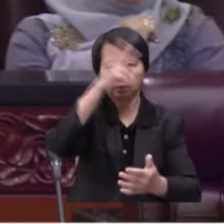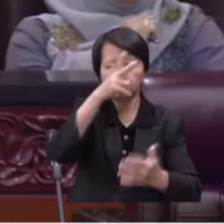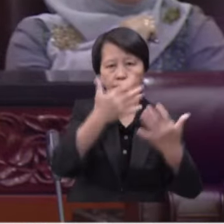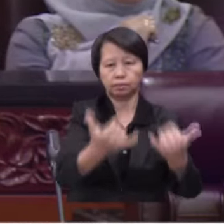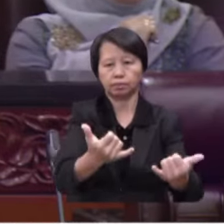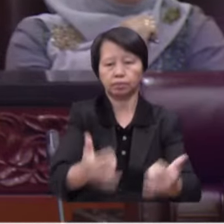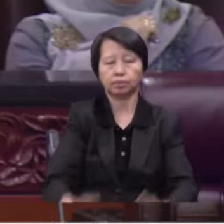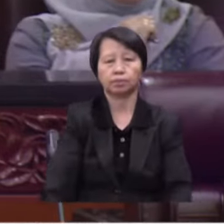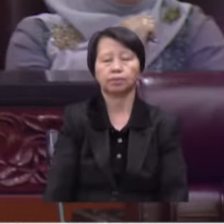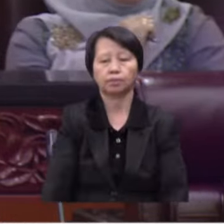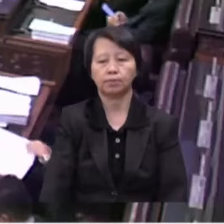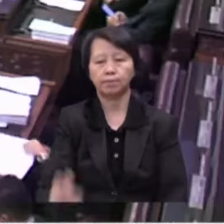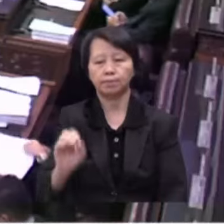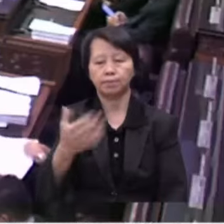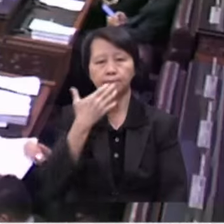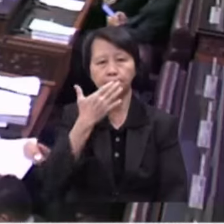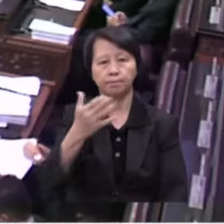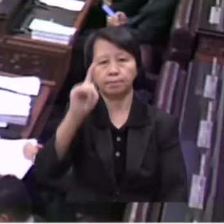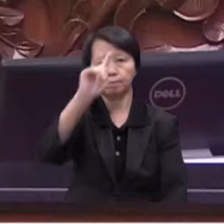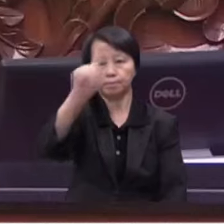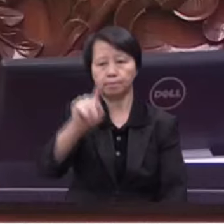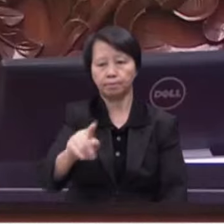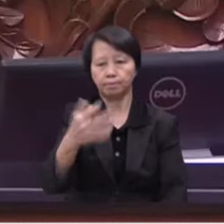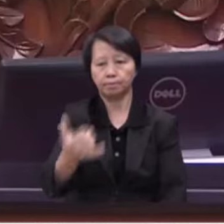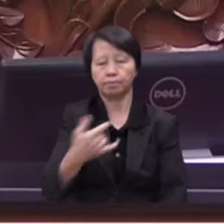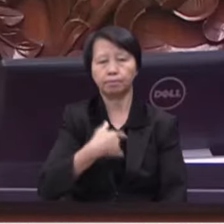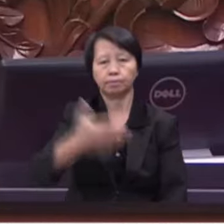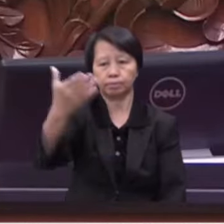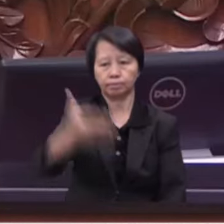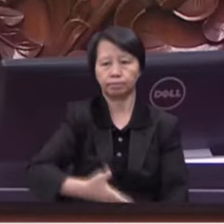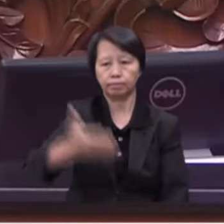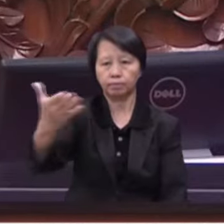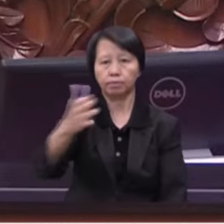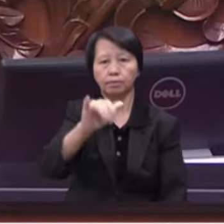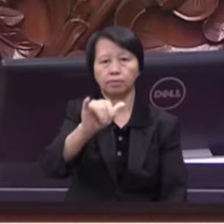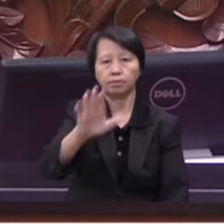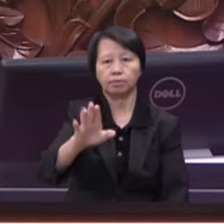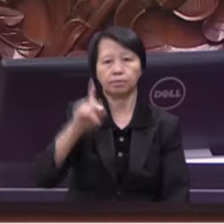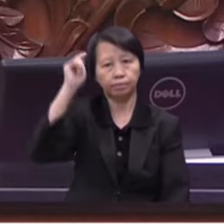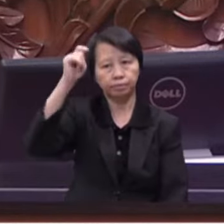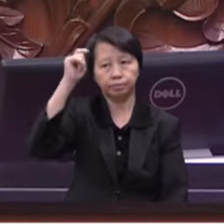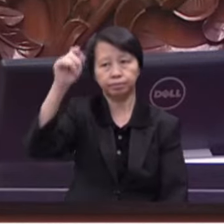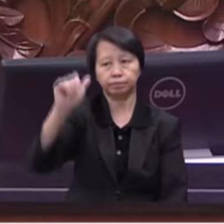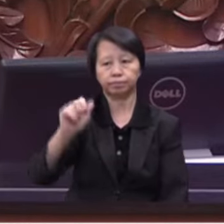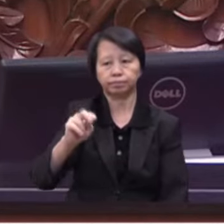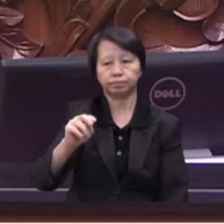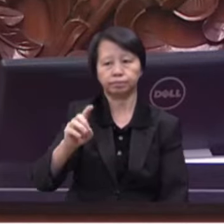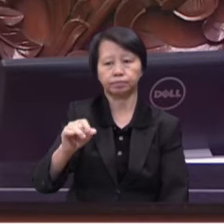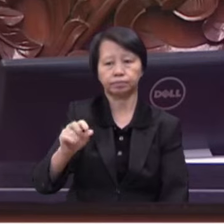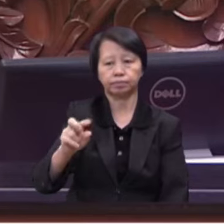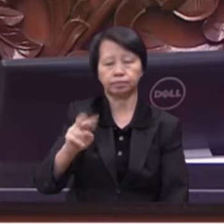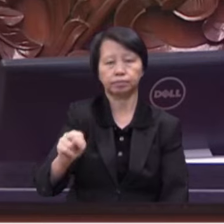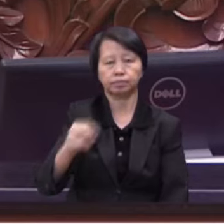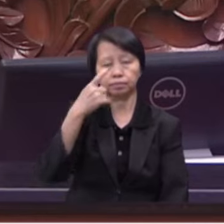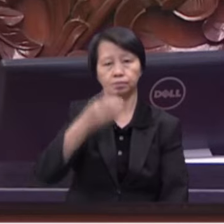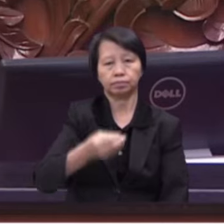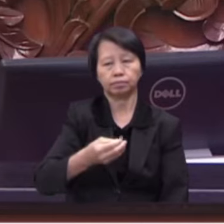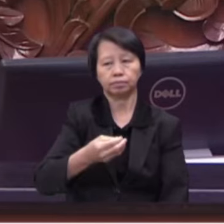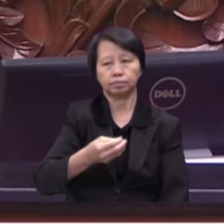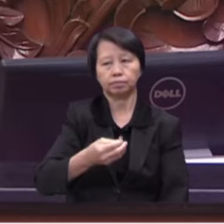sekarang masih soalnya Seterusnya saya jemput premi ituan anak laki-laki eh untuk